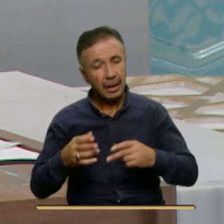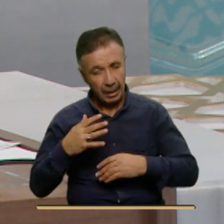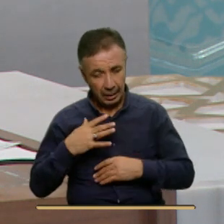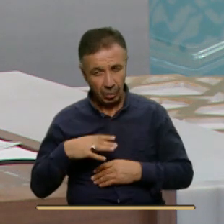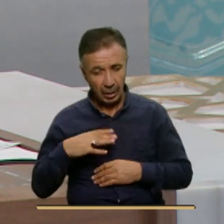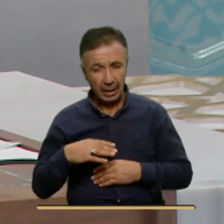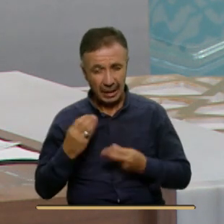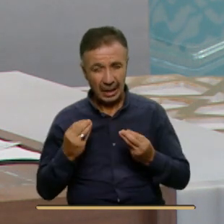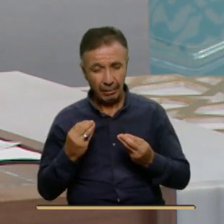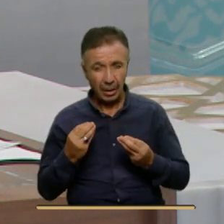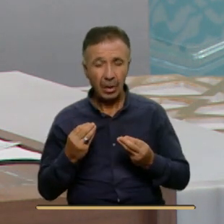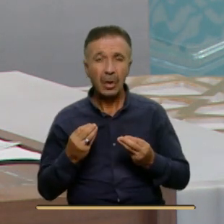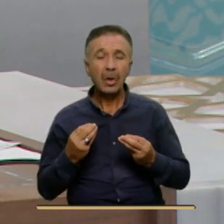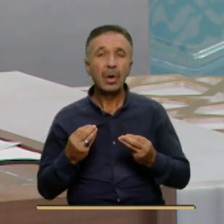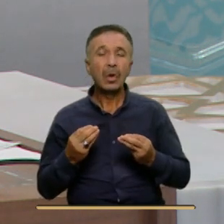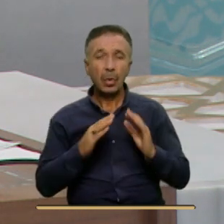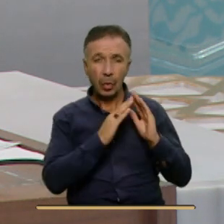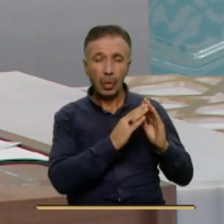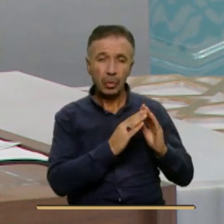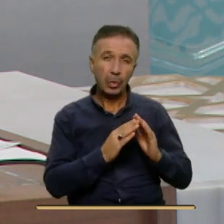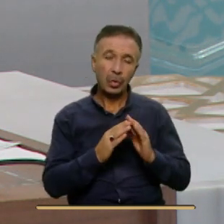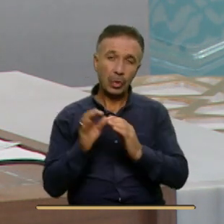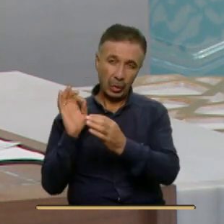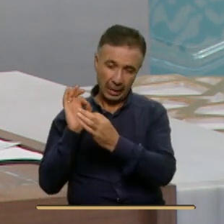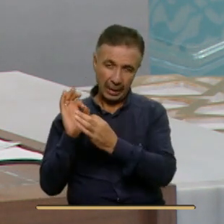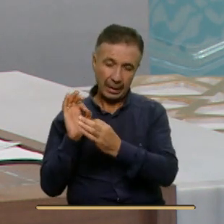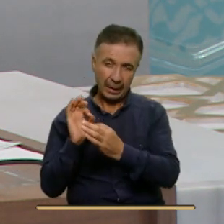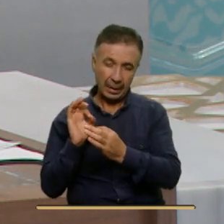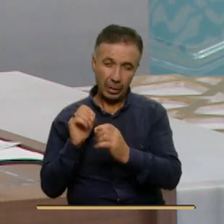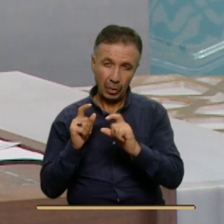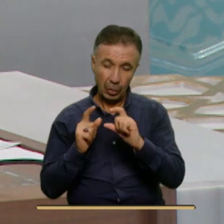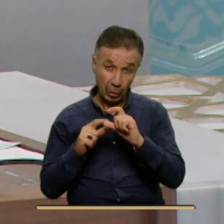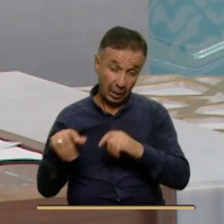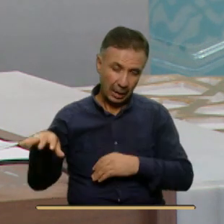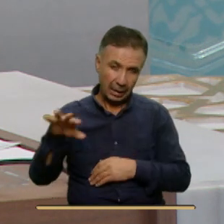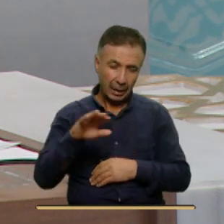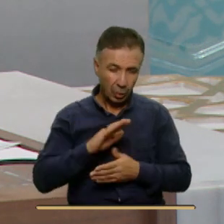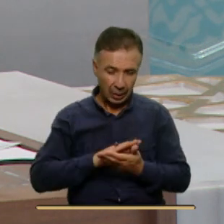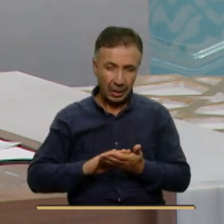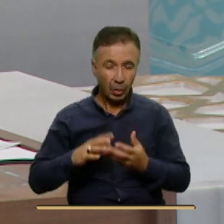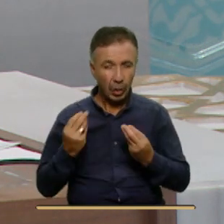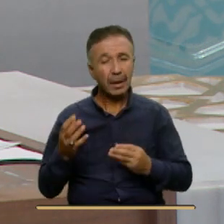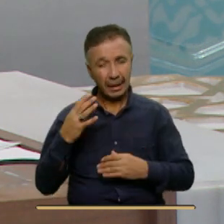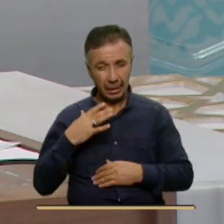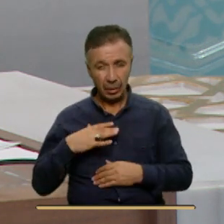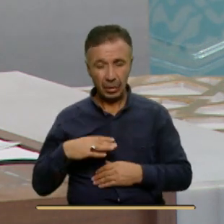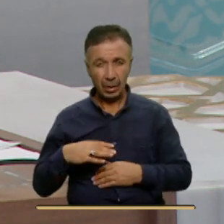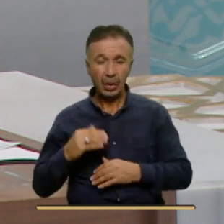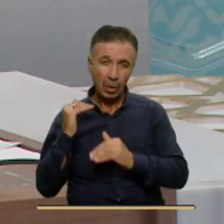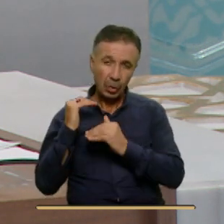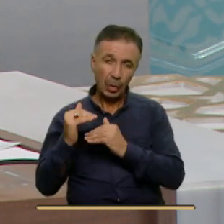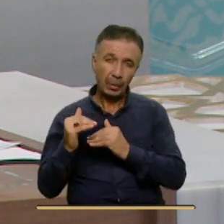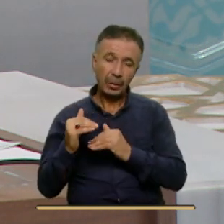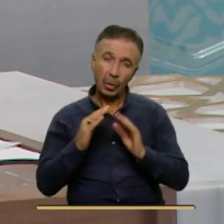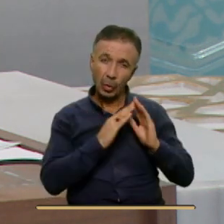ilişkisi, sosyal hayatta düzeni arzu ediyorsak, toplumda komşuluk ilişkisi iyi